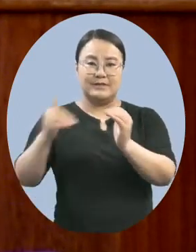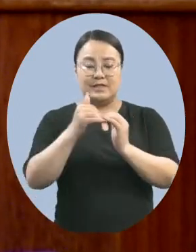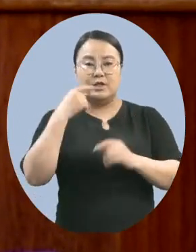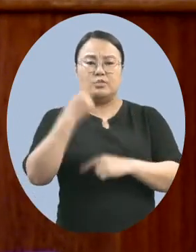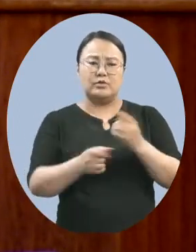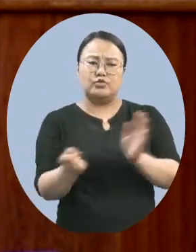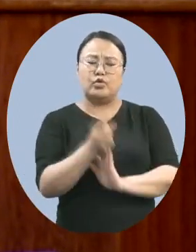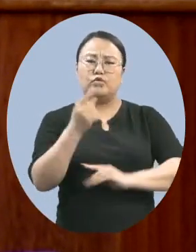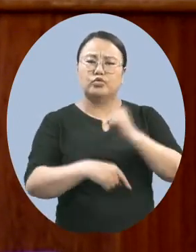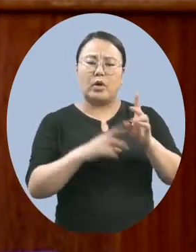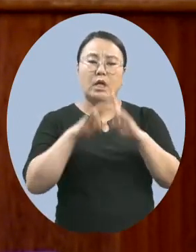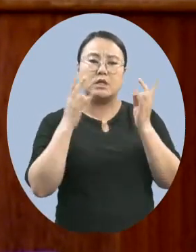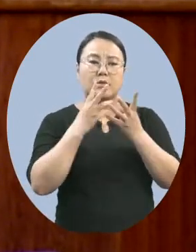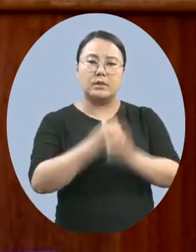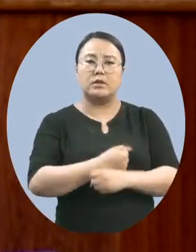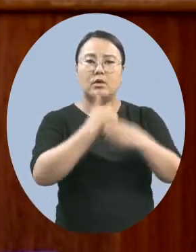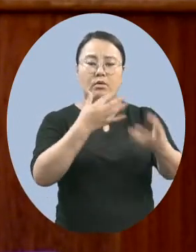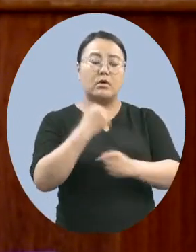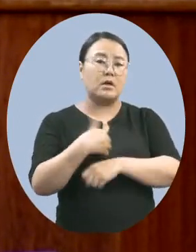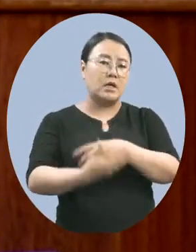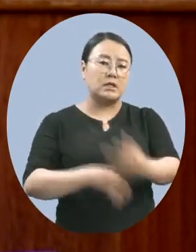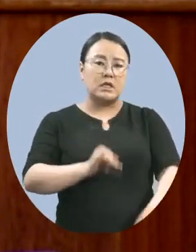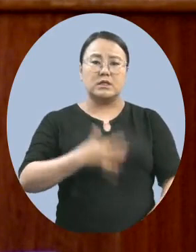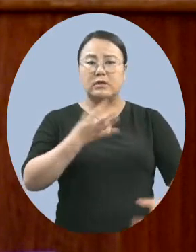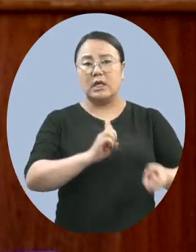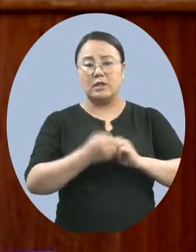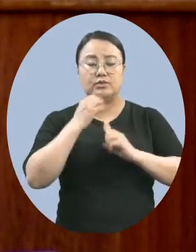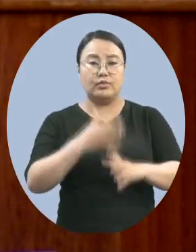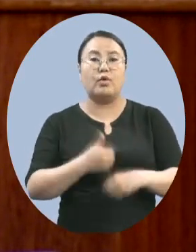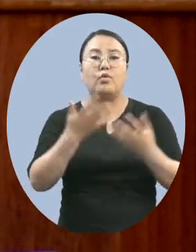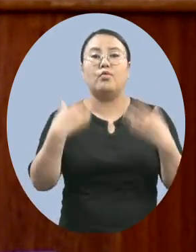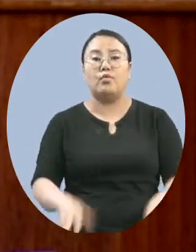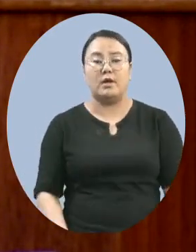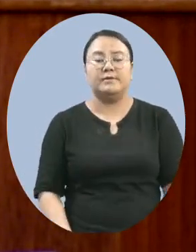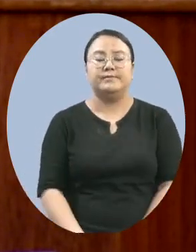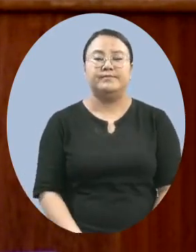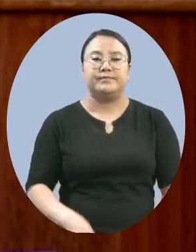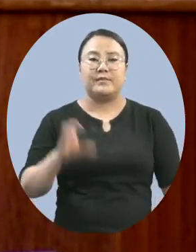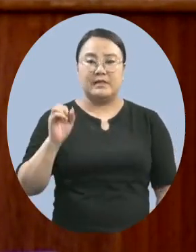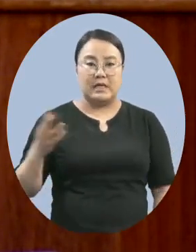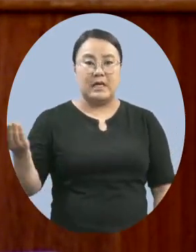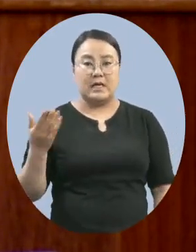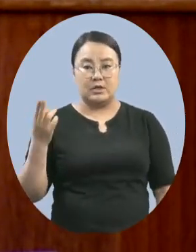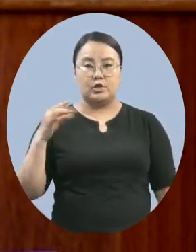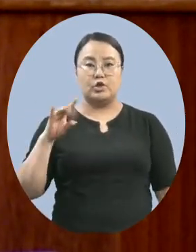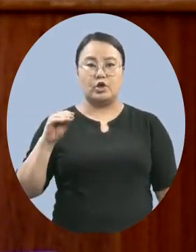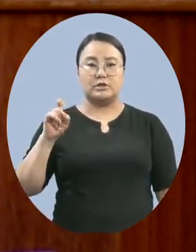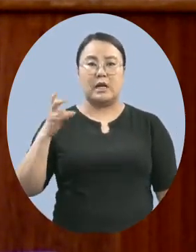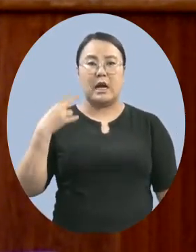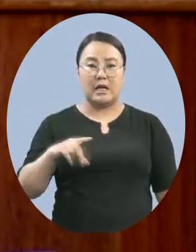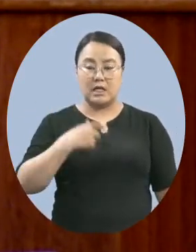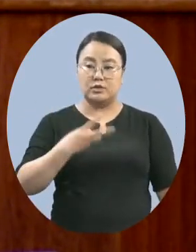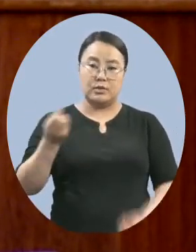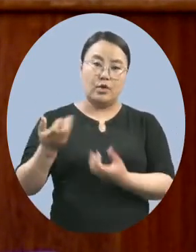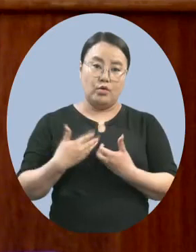ач холбогдлын талаар нийгэмд сурталчлах үйл ажиллагааг идэвхтэй явуулаа гэдэг ийм зөвлөмжийг мөн өгсөн байна. Сая дорч хамт гишүүнд хэллээ, үг хэлсэн гишүүд маань